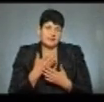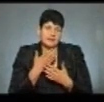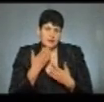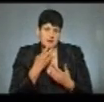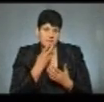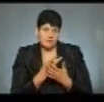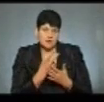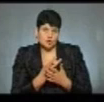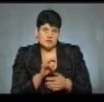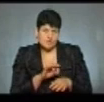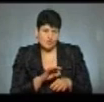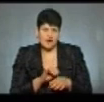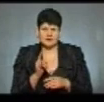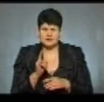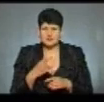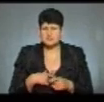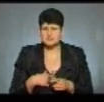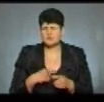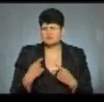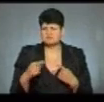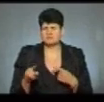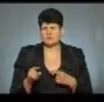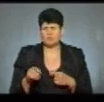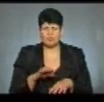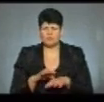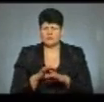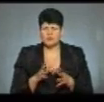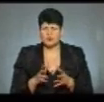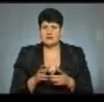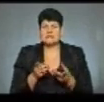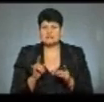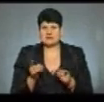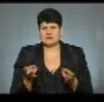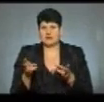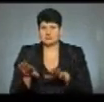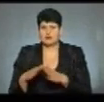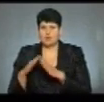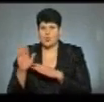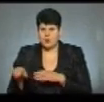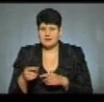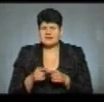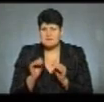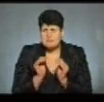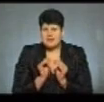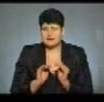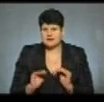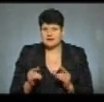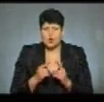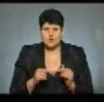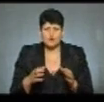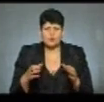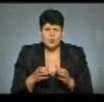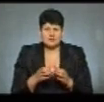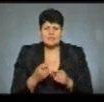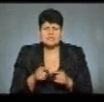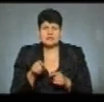ознак захворювання, але вже дитина себе не зовсім здоровою почуває, таких дітей треба залишати вдома, тому що це є маленькі діти, організований колектив,